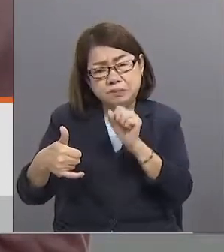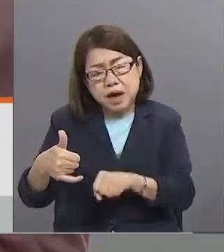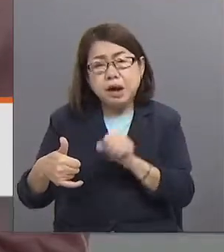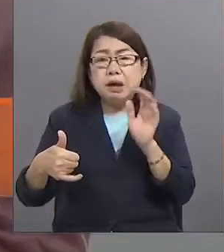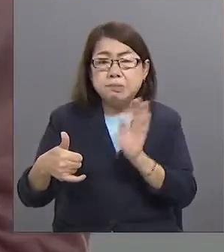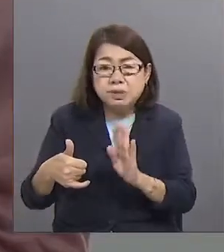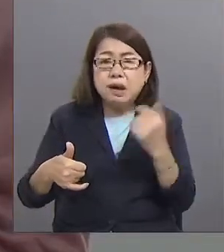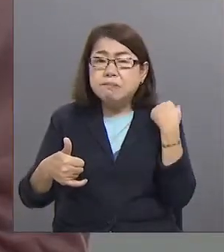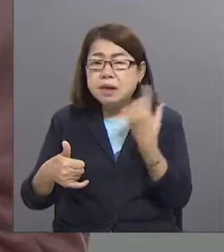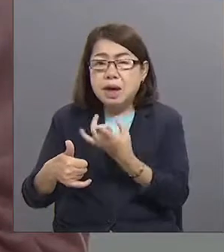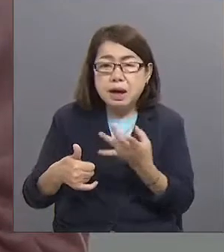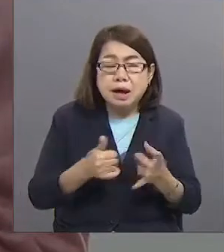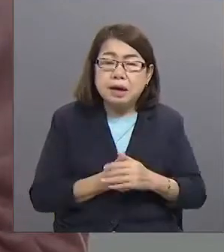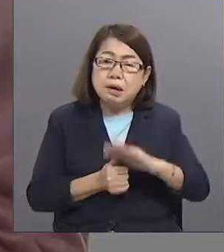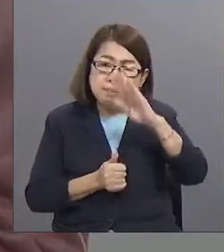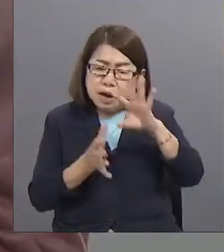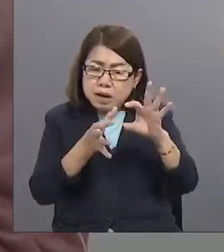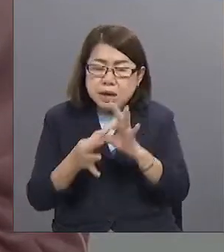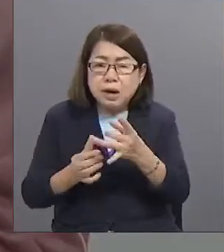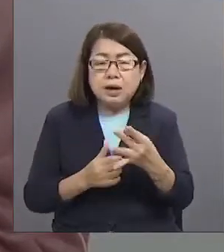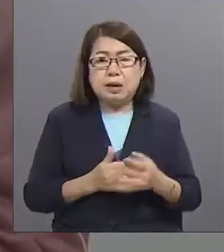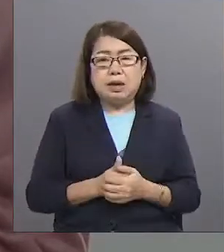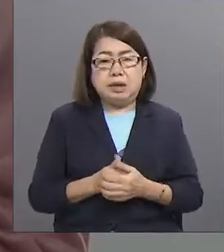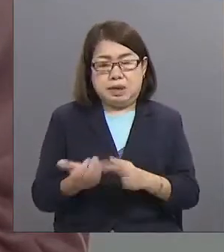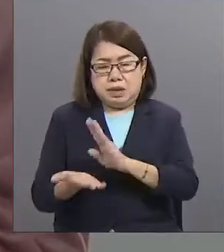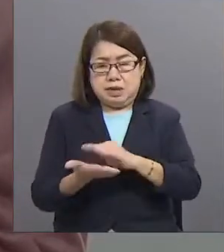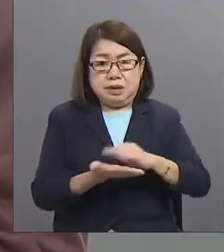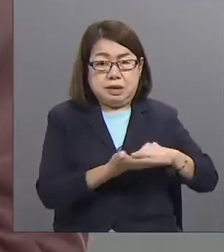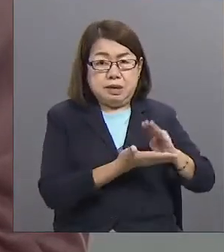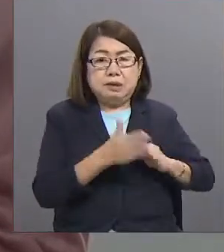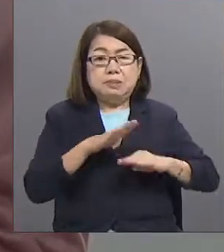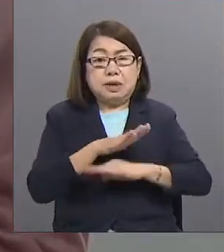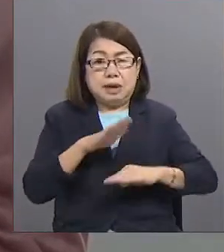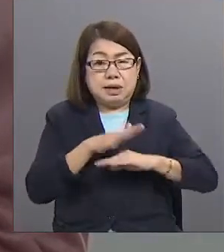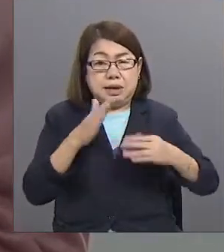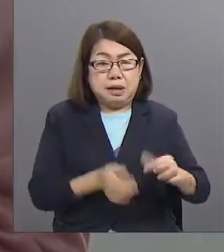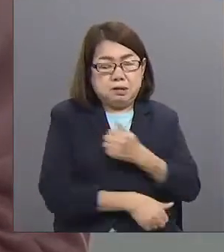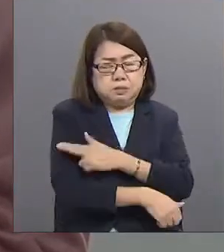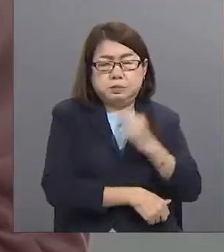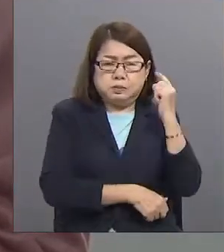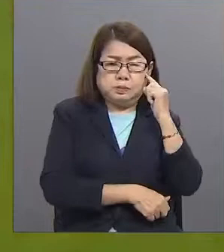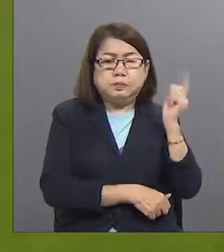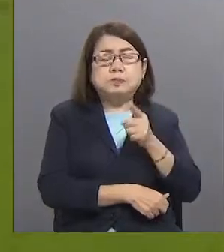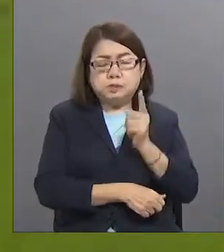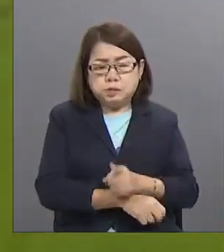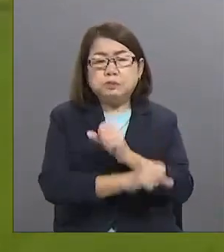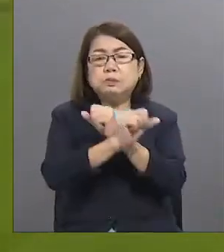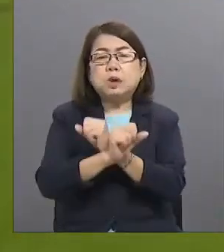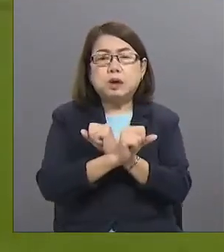ครับเป็นโรคอื่นไหมนะแล้วหลังจากนั้นพอได้วินิจฉัยที่แน่นอนแล้วเนี่ยก็มีการควบคุมป้องกันโร